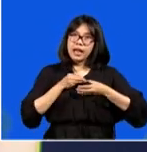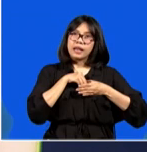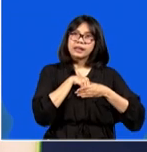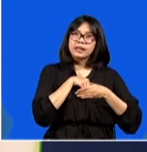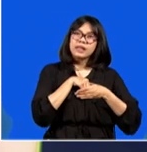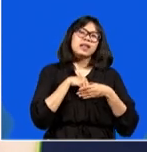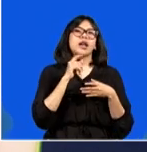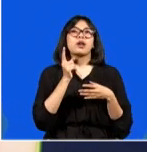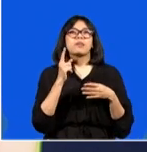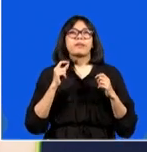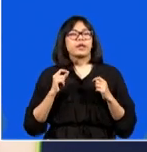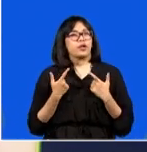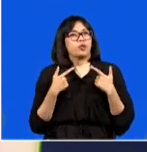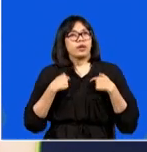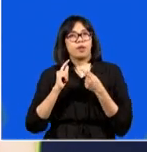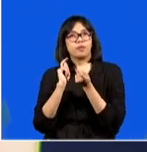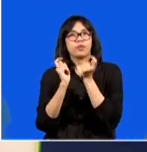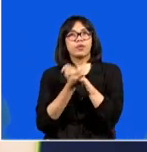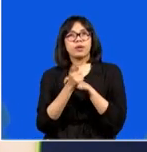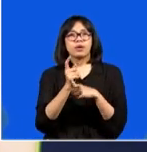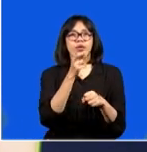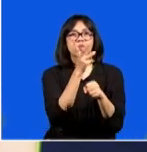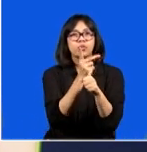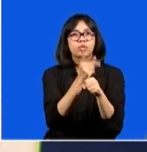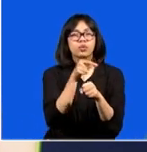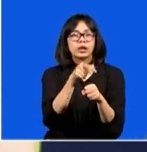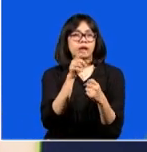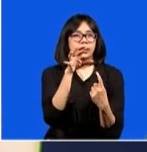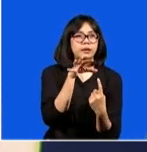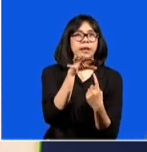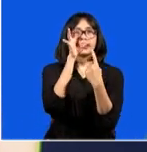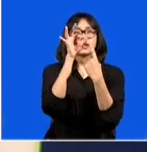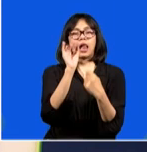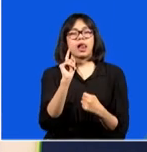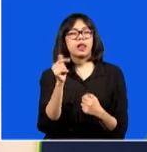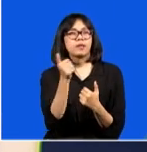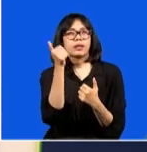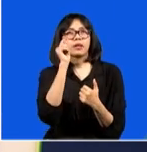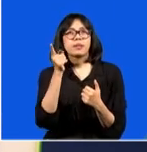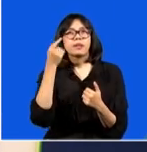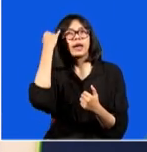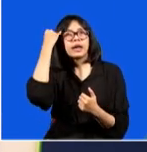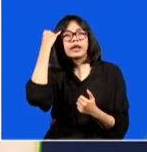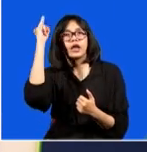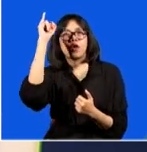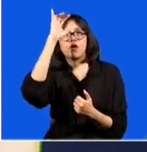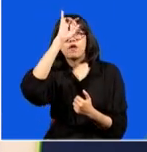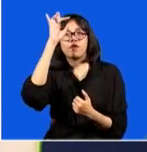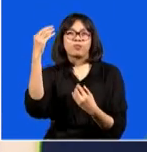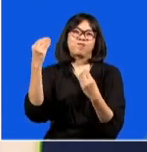kenapa sih Apa yang membuat mungkin guru-guru itu sangat spesial adalah inovasi mereka dalam